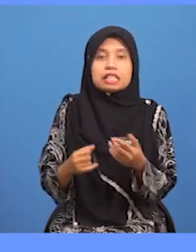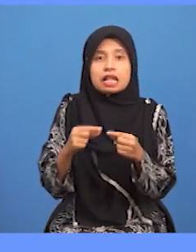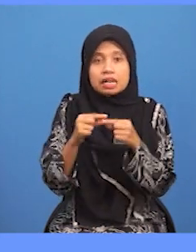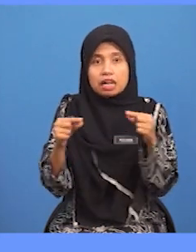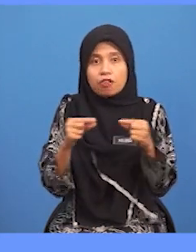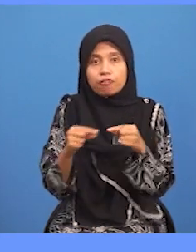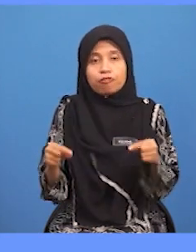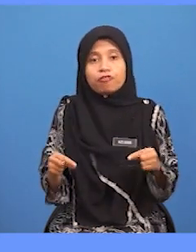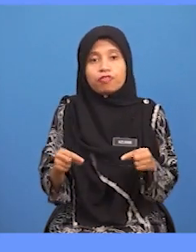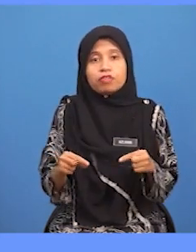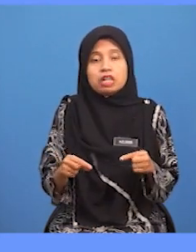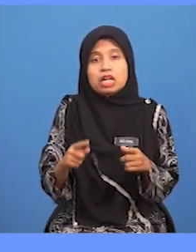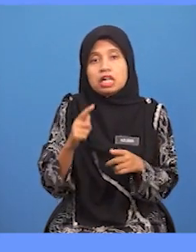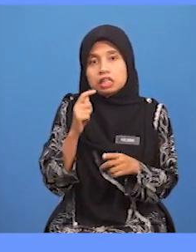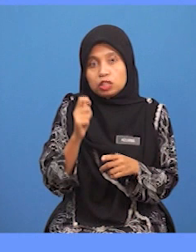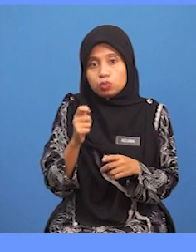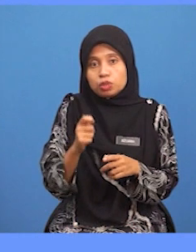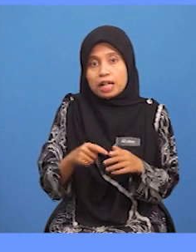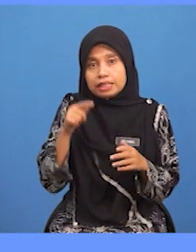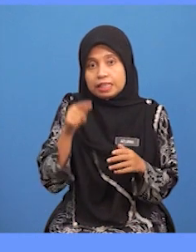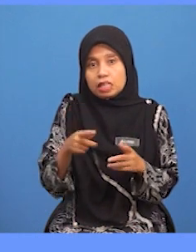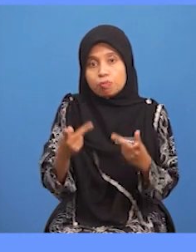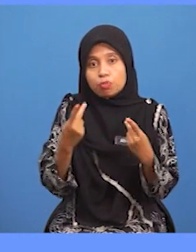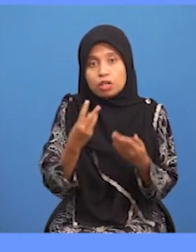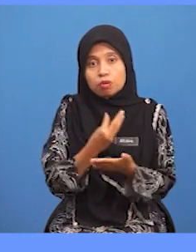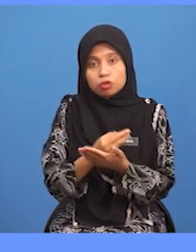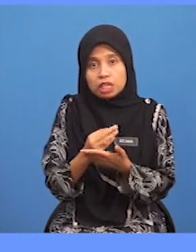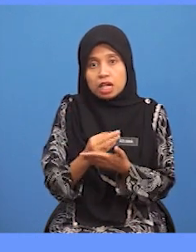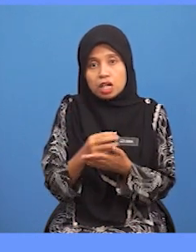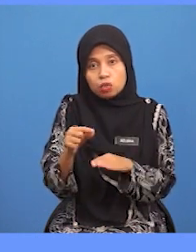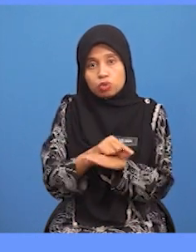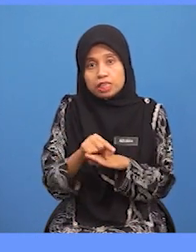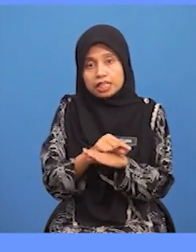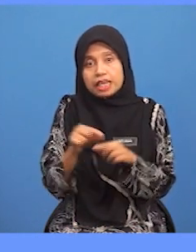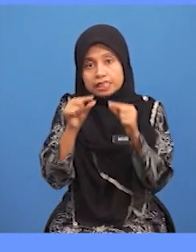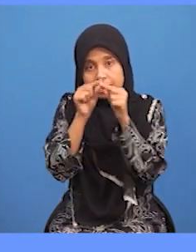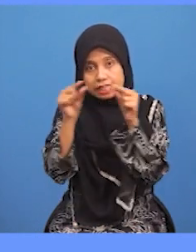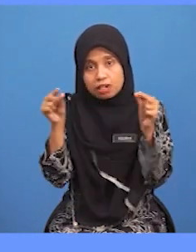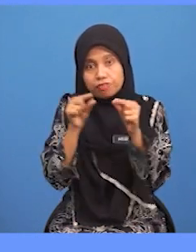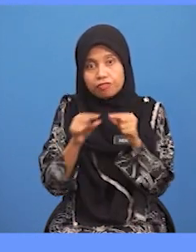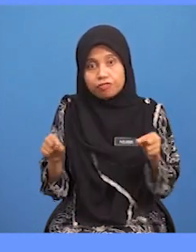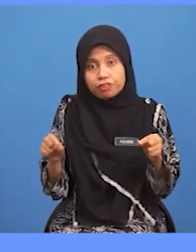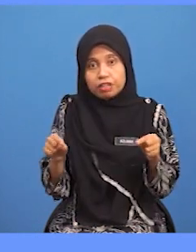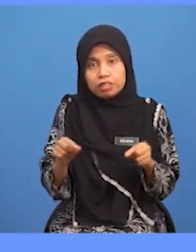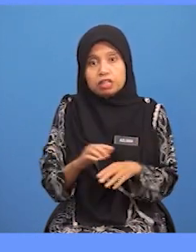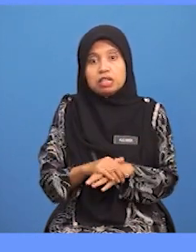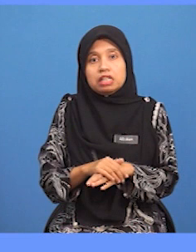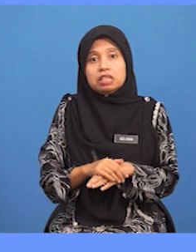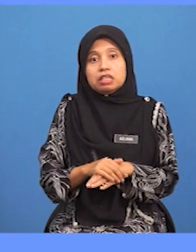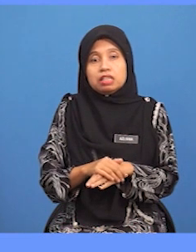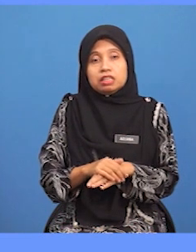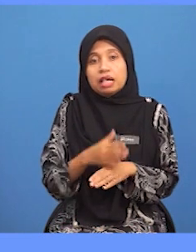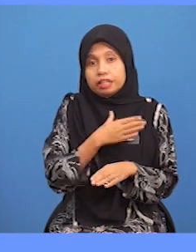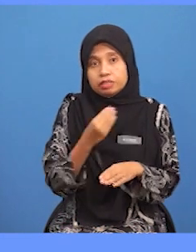titik pulang modal. Kemudian, menentukan titik pulang modal menggunakan kaedah graf. Menganalisis titik pulang modal menggunakan